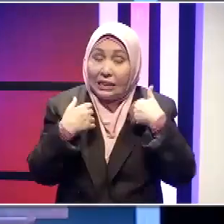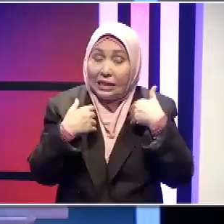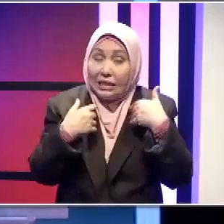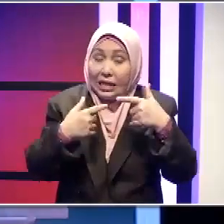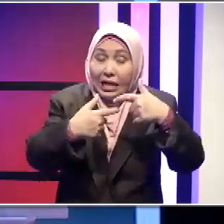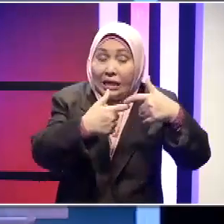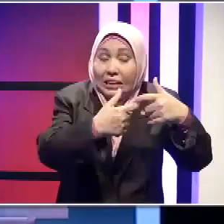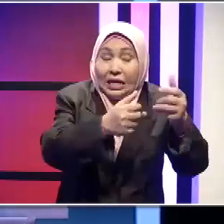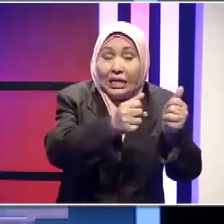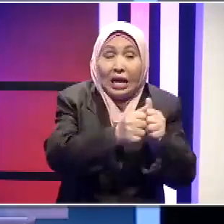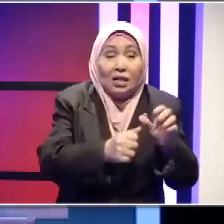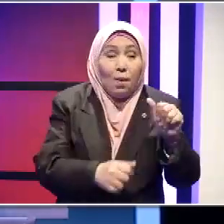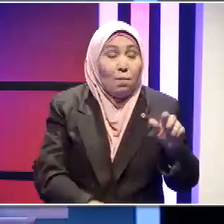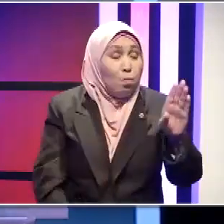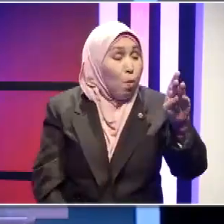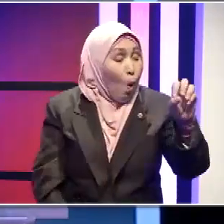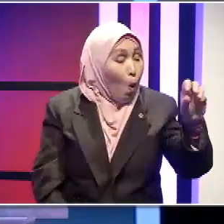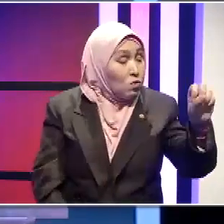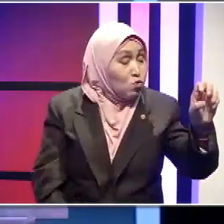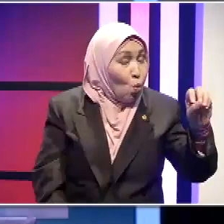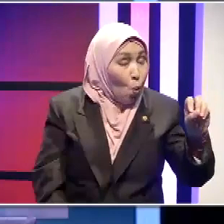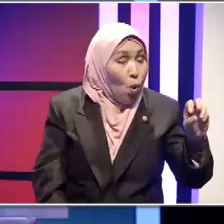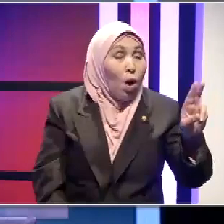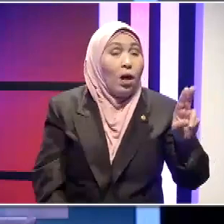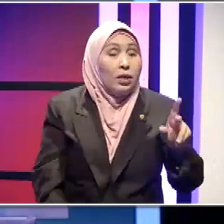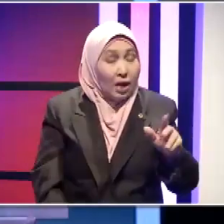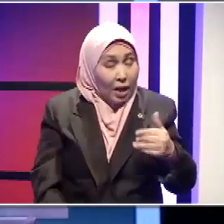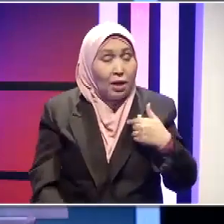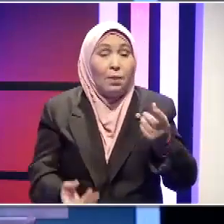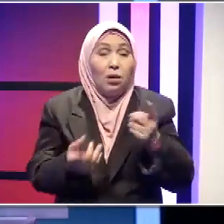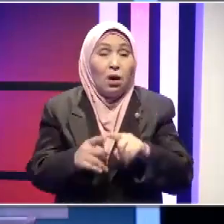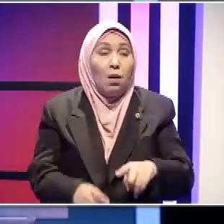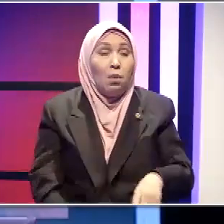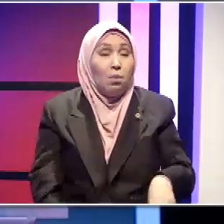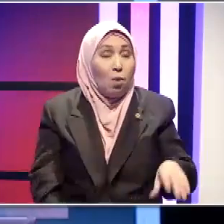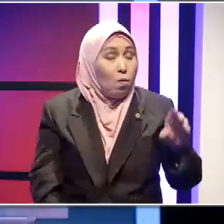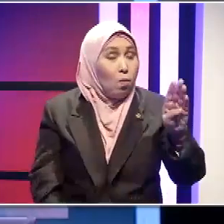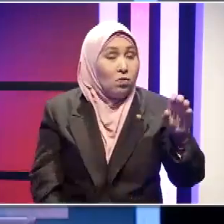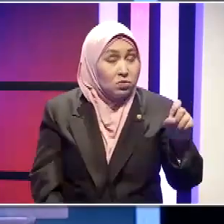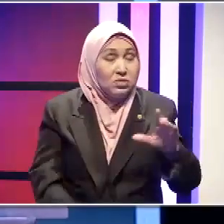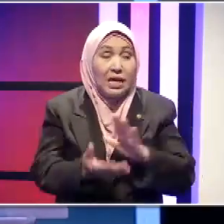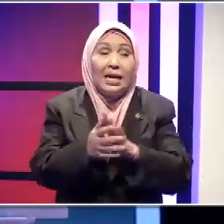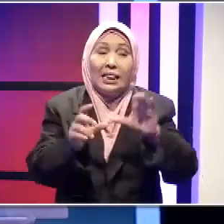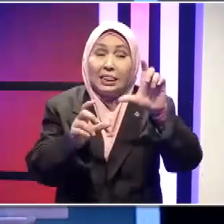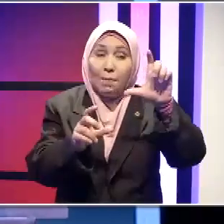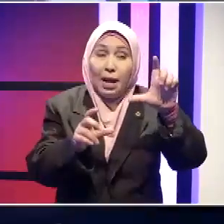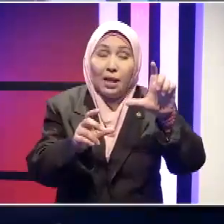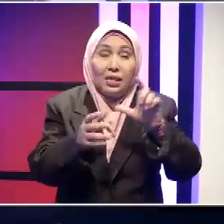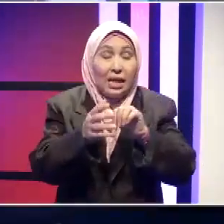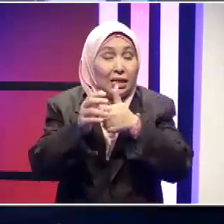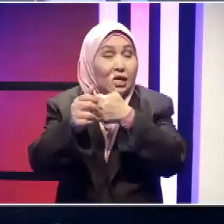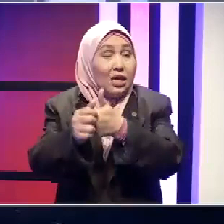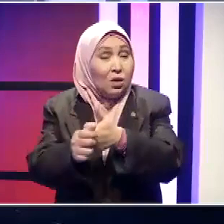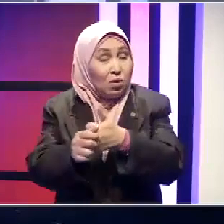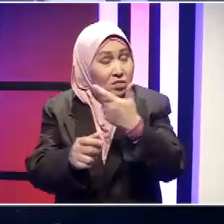Natal promosu ada berlaku dipercaya nopo Mus Mulyadi tebal ikut